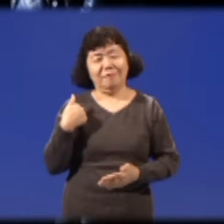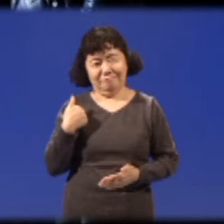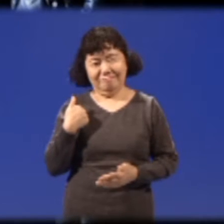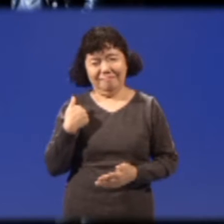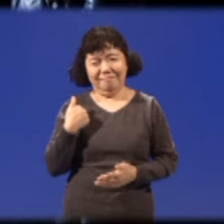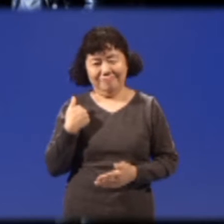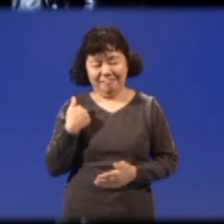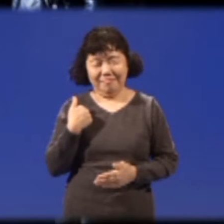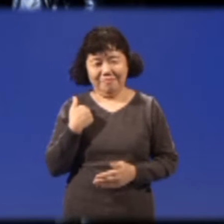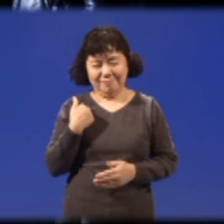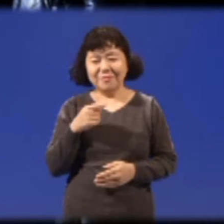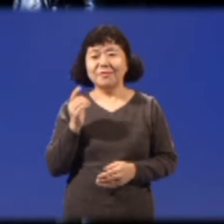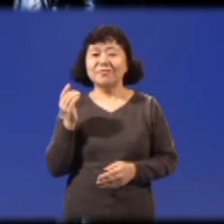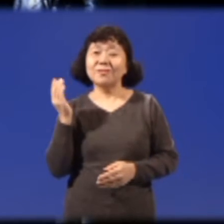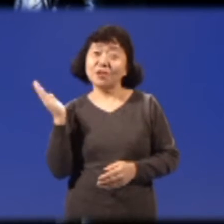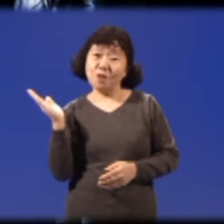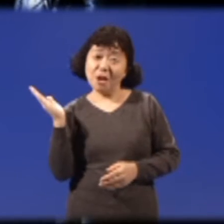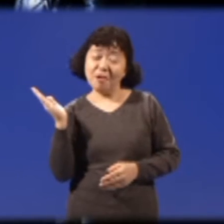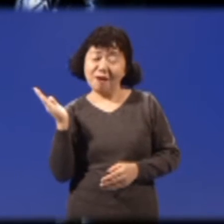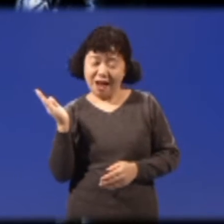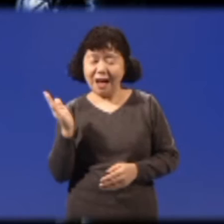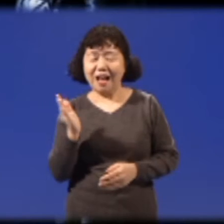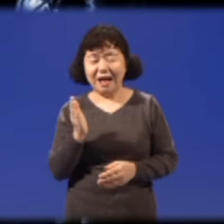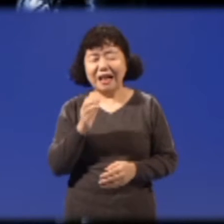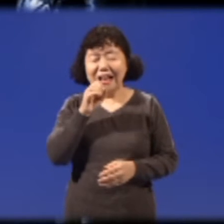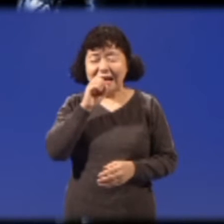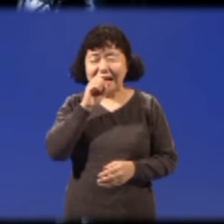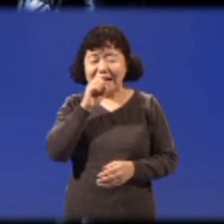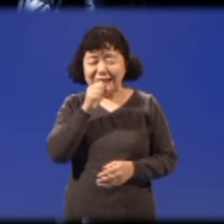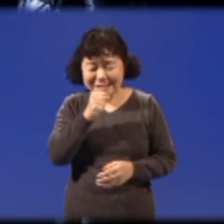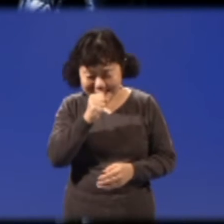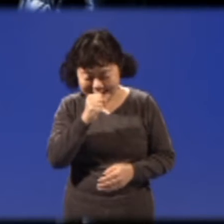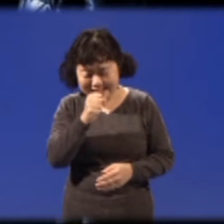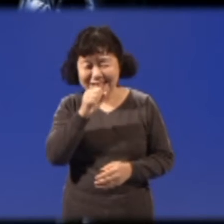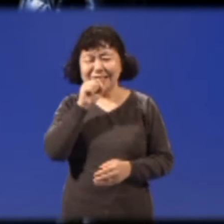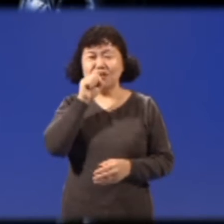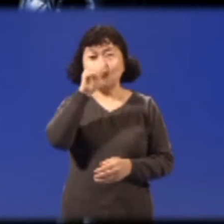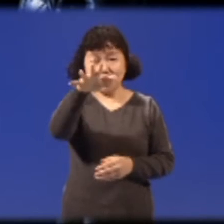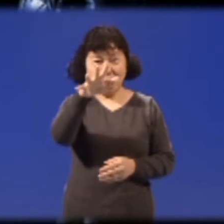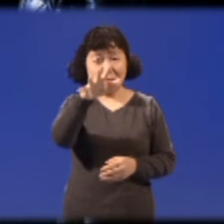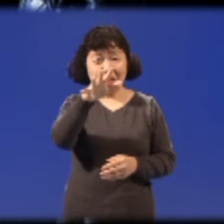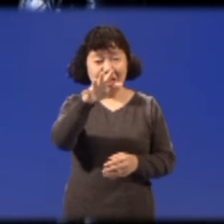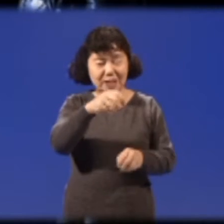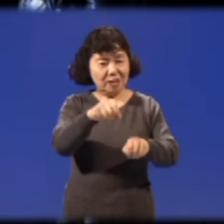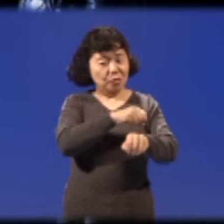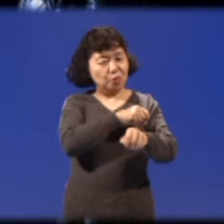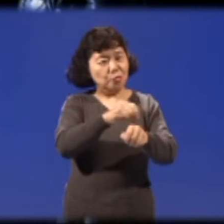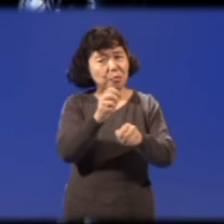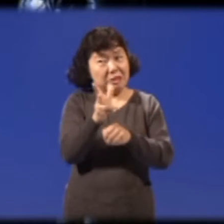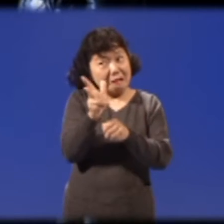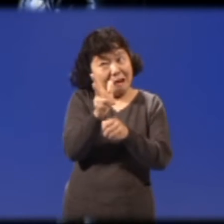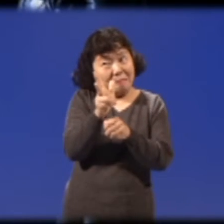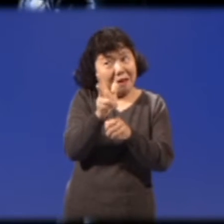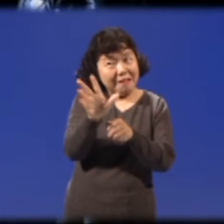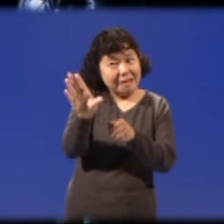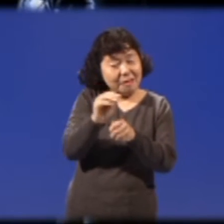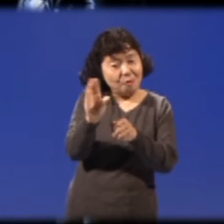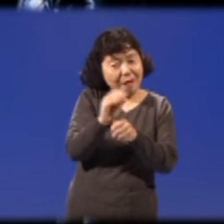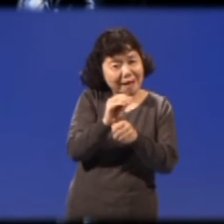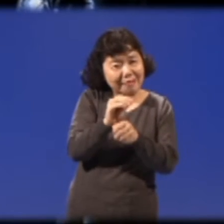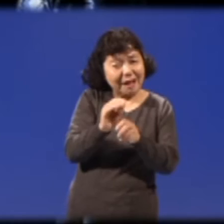これは咳やくしゃみをしたときにどれくらいしぶきが飛ぶかを高感度カメラで捉えた映像です。